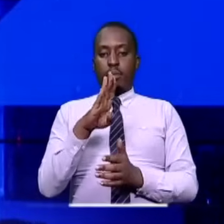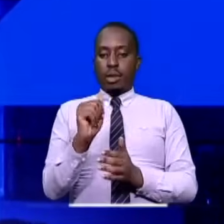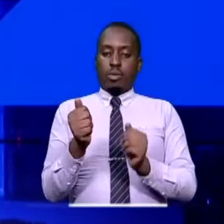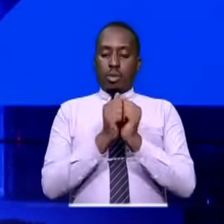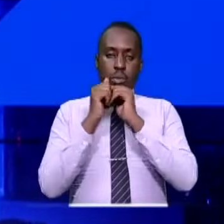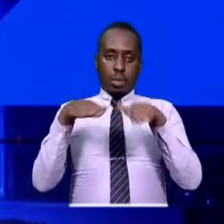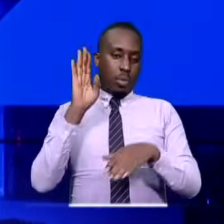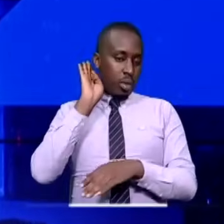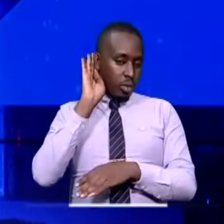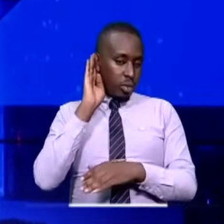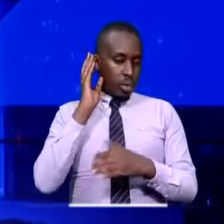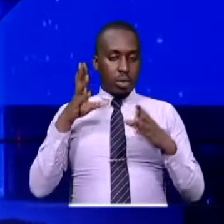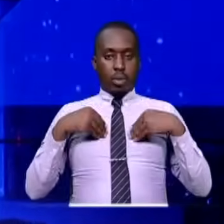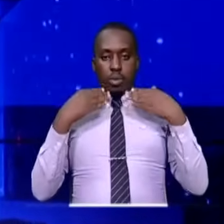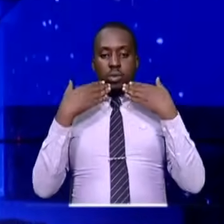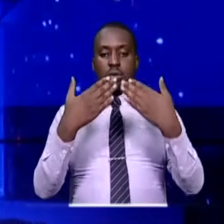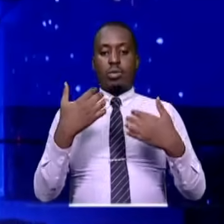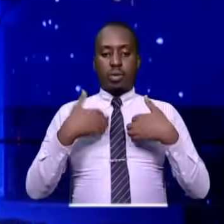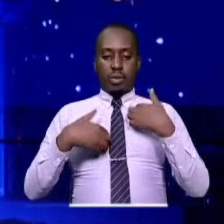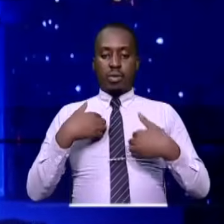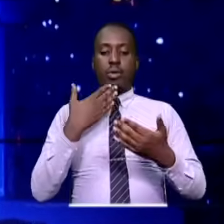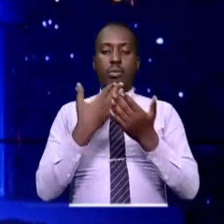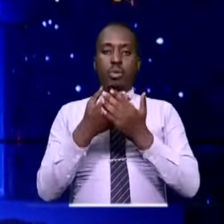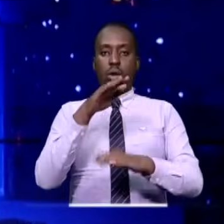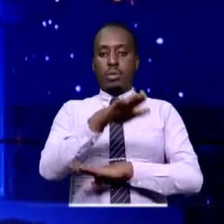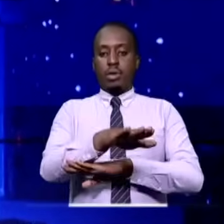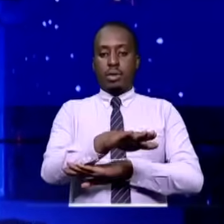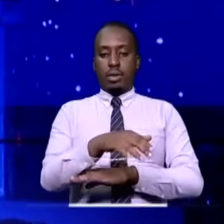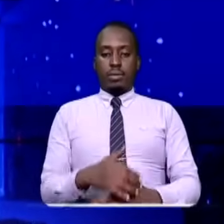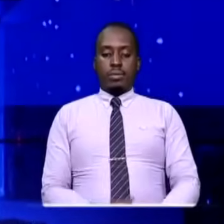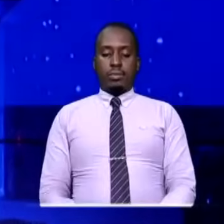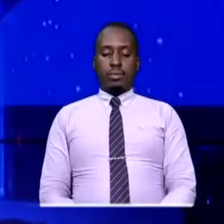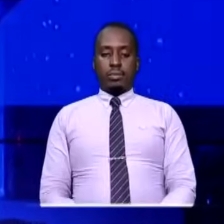RBA twari turi kumwe muri aya makuru. Mutwemere tubashimire, tubifuriza umugoroba muhire.